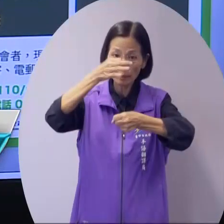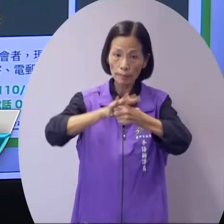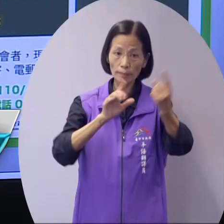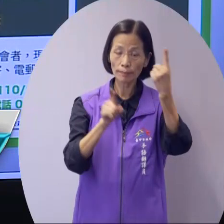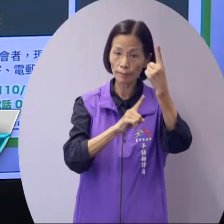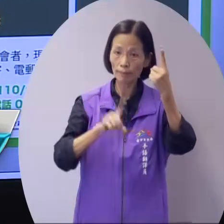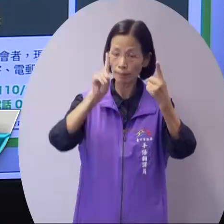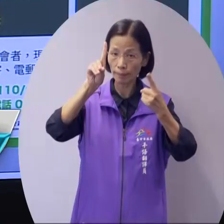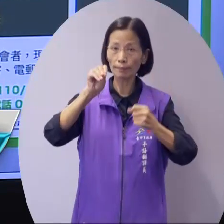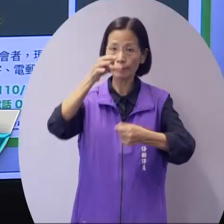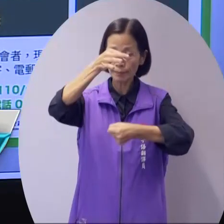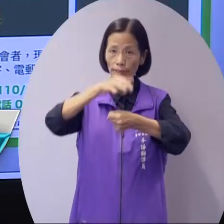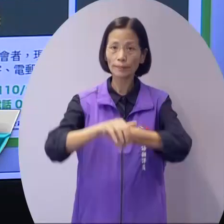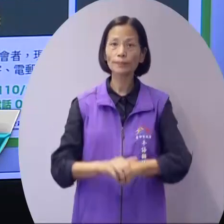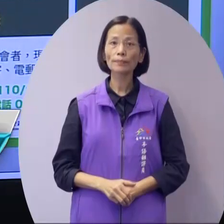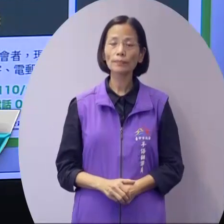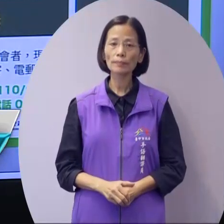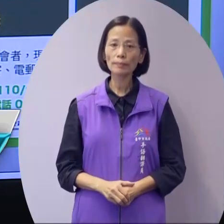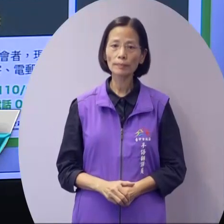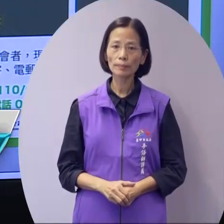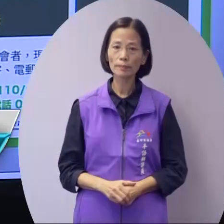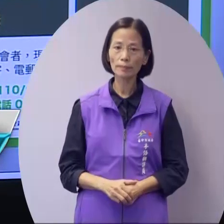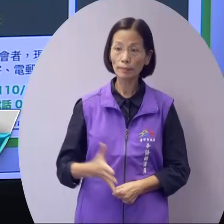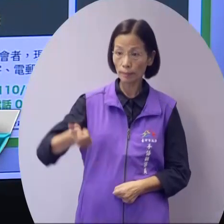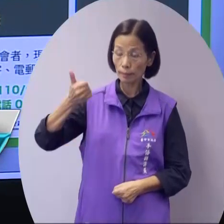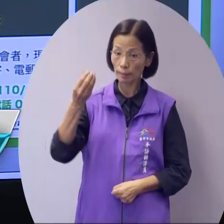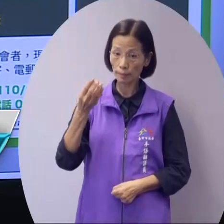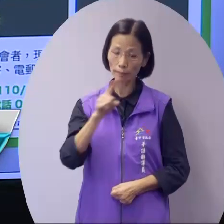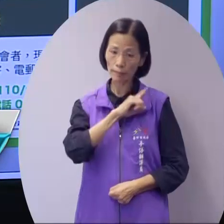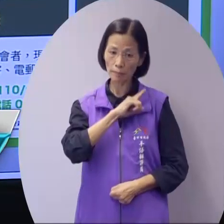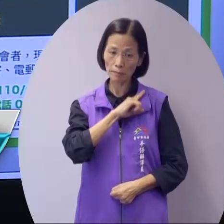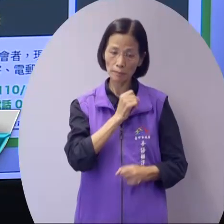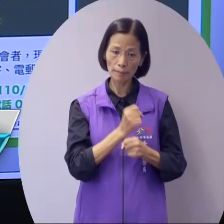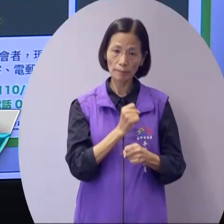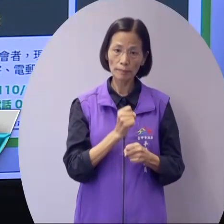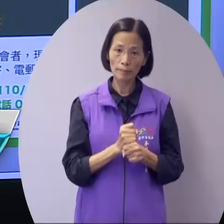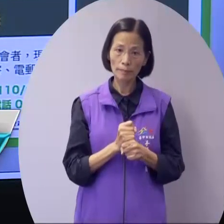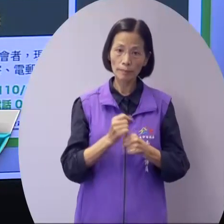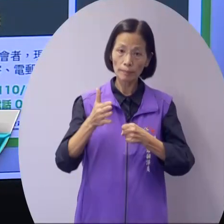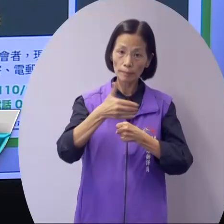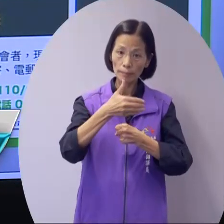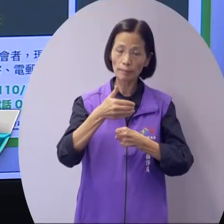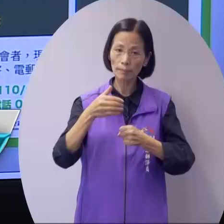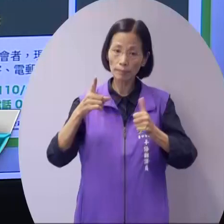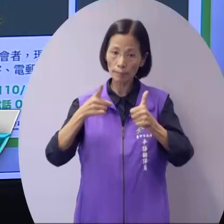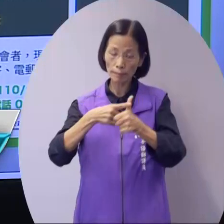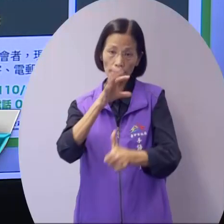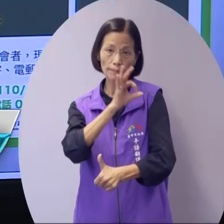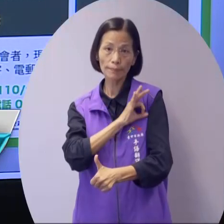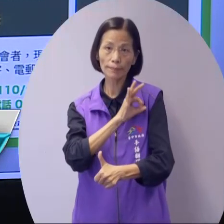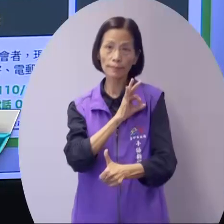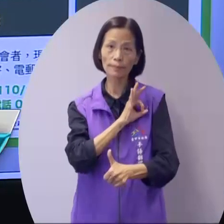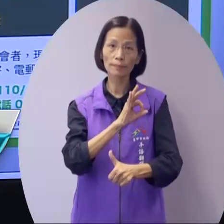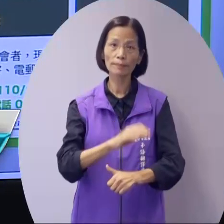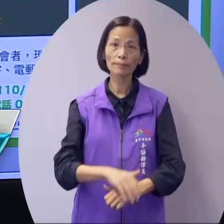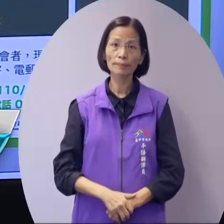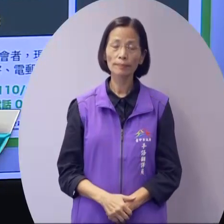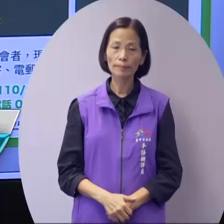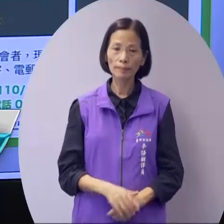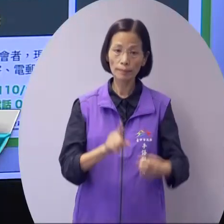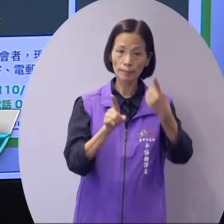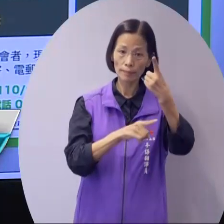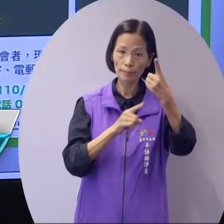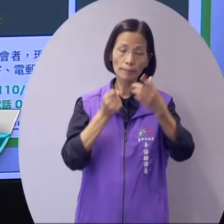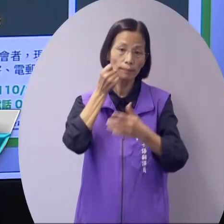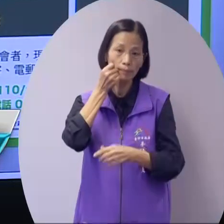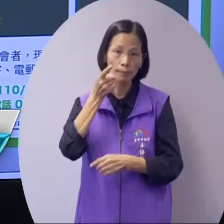10000元。另外，对没有一定雇主或自营作业之一位甲类会员，他每人